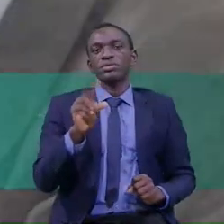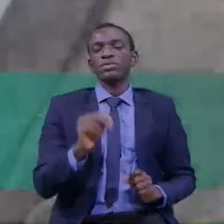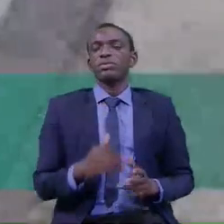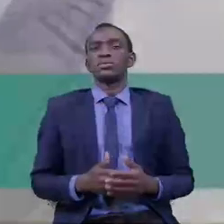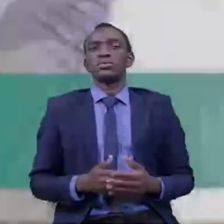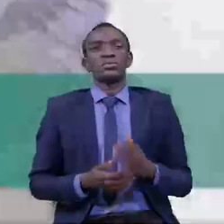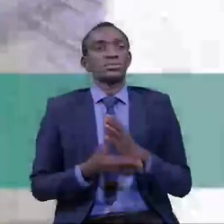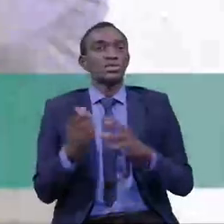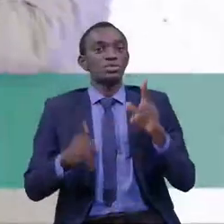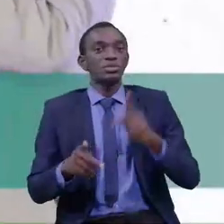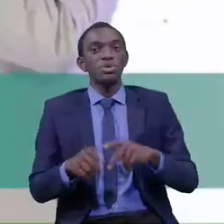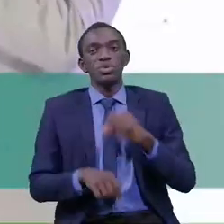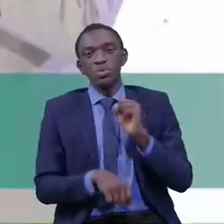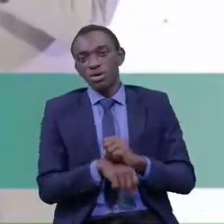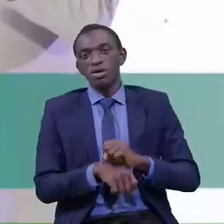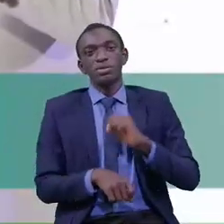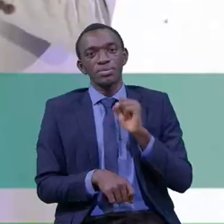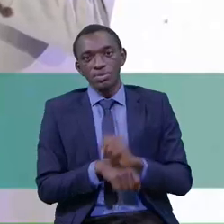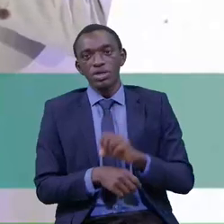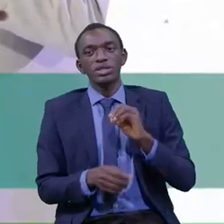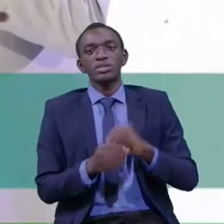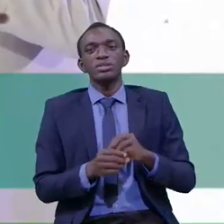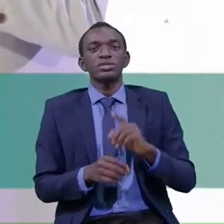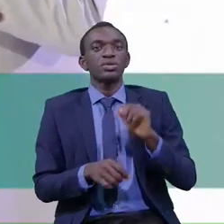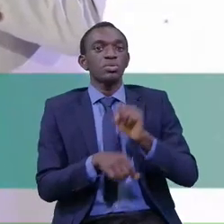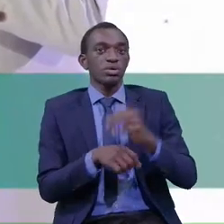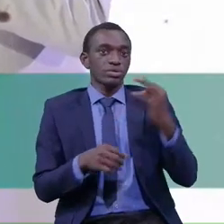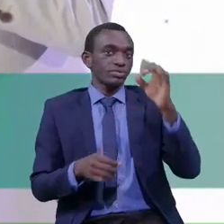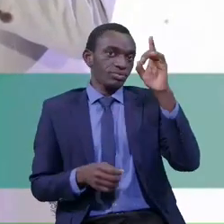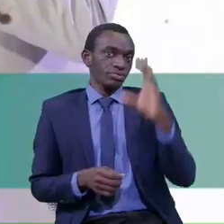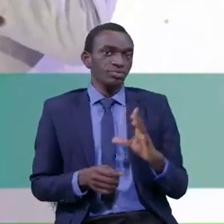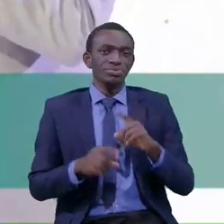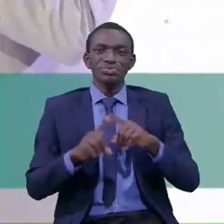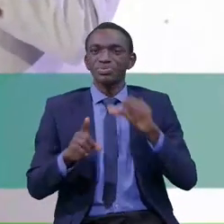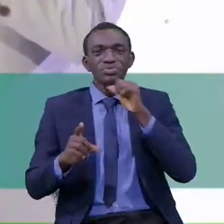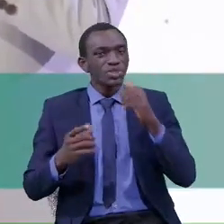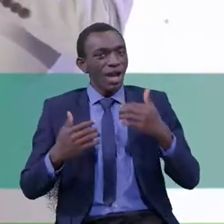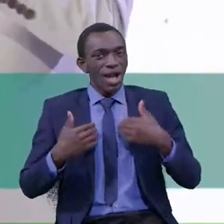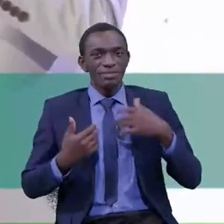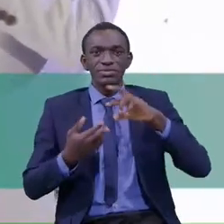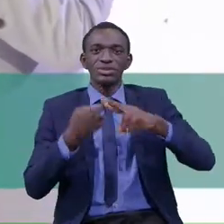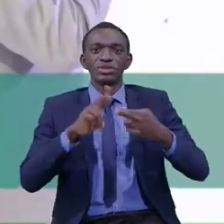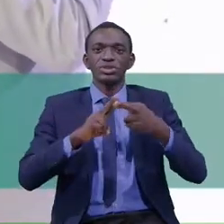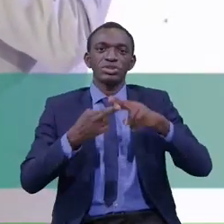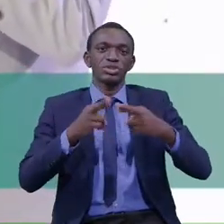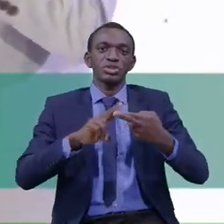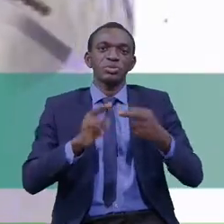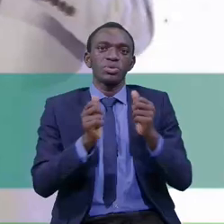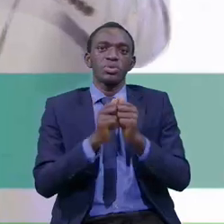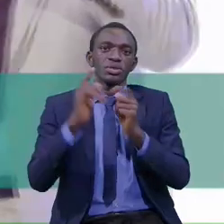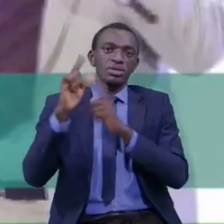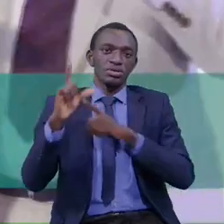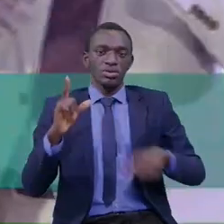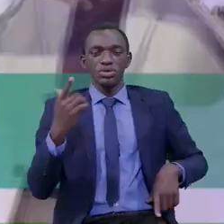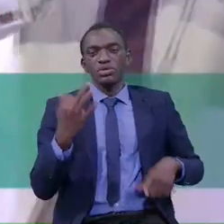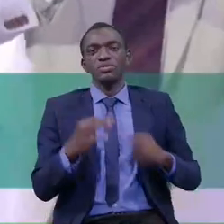Il y a des gens qui travaillent dans l'œuvre du Seigneur et ils n'ont pas de relation avec le Seigneur de